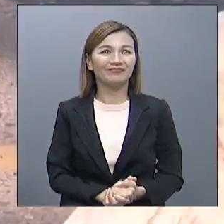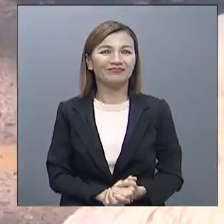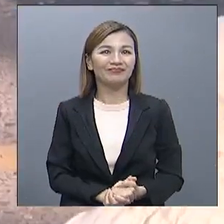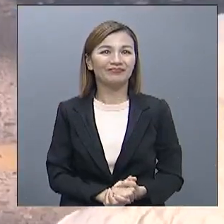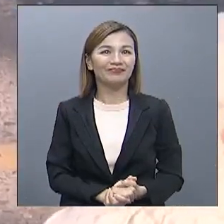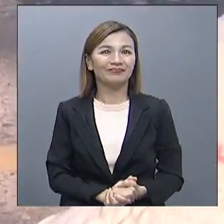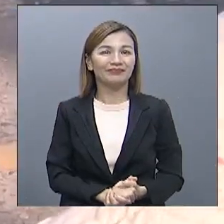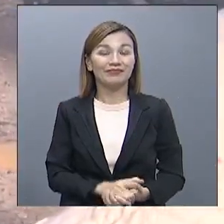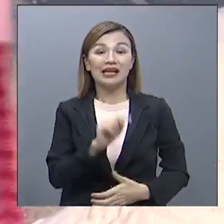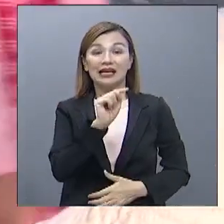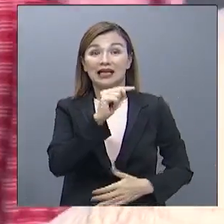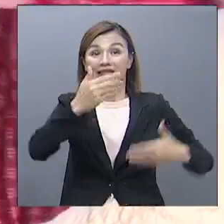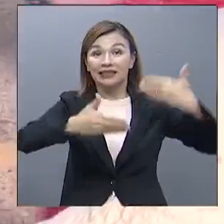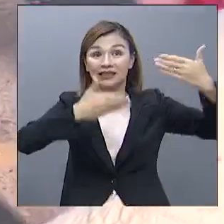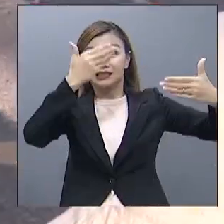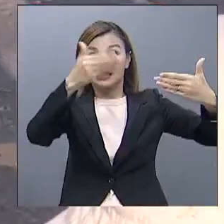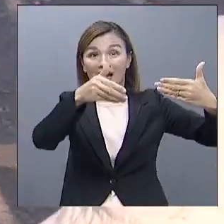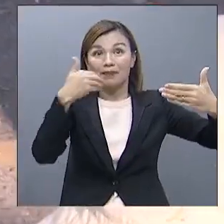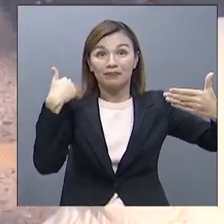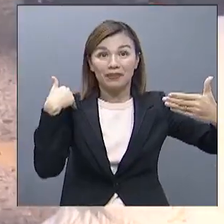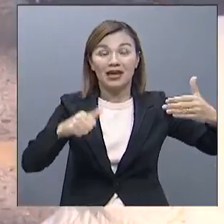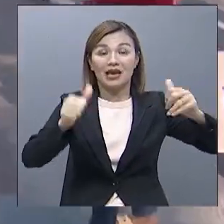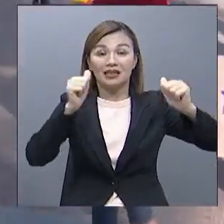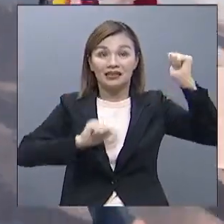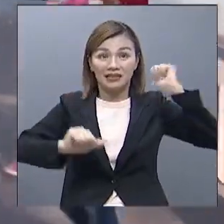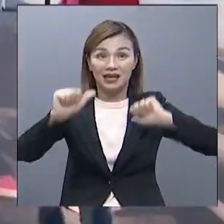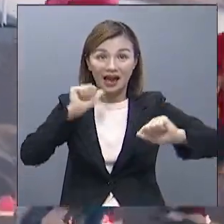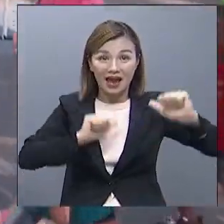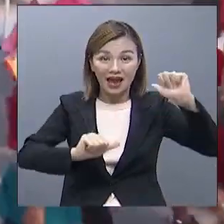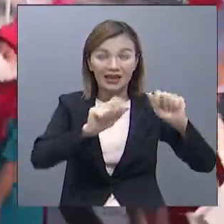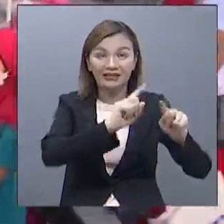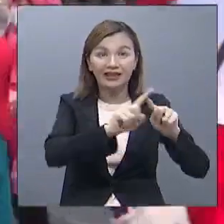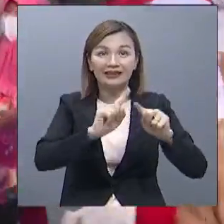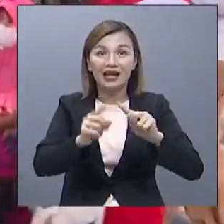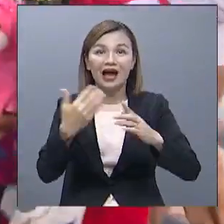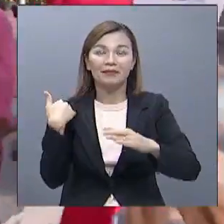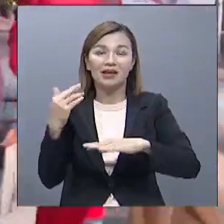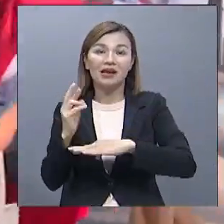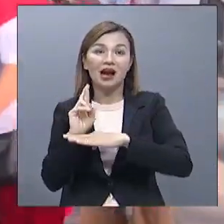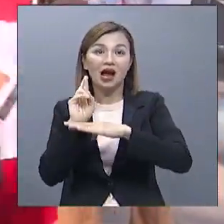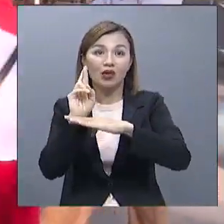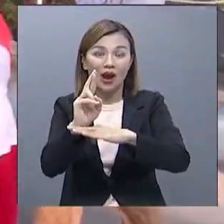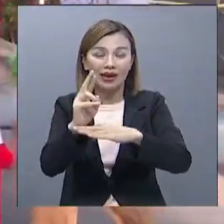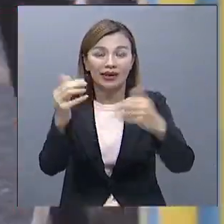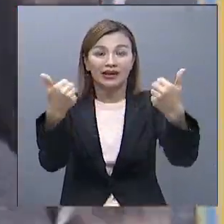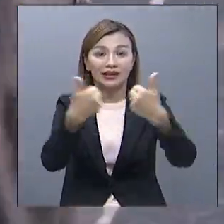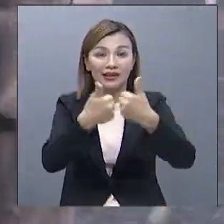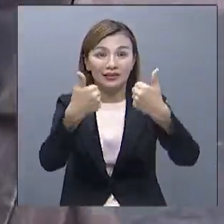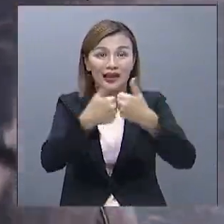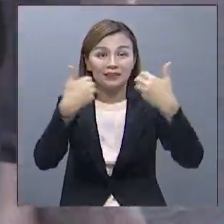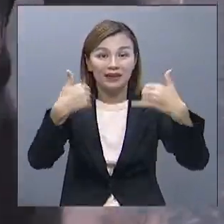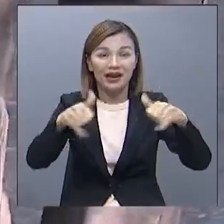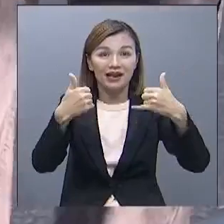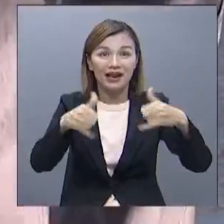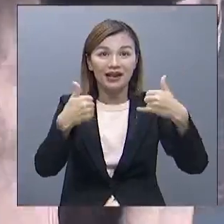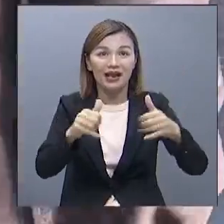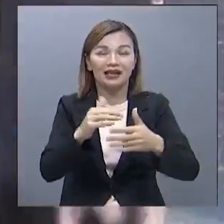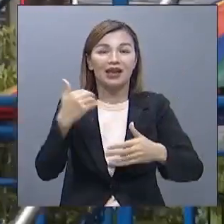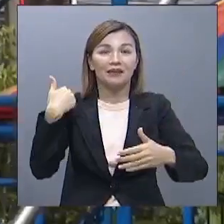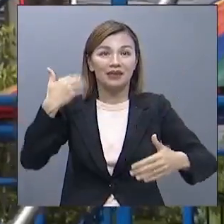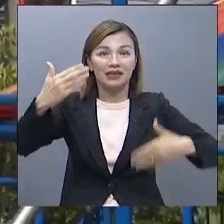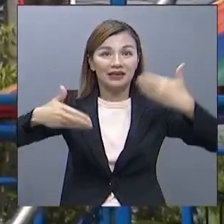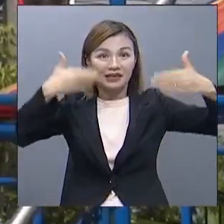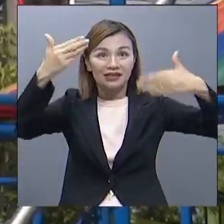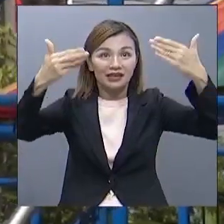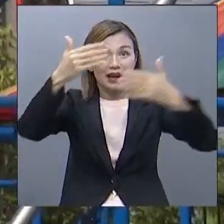ภายในงานยังมีการแสดงจากโรงเรียนต่างๆค่ะแล้วก็มีซุ้มแจกของรางวัลแล้วก็เล่นเกมอย่างสนุกสนานค่ะและอีกกิจกรรมที่ได้รับความ